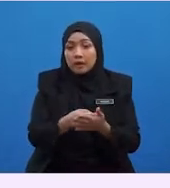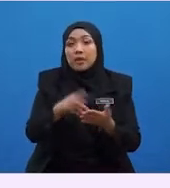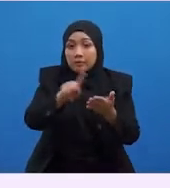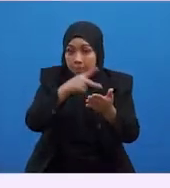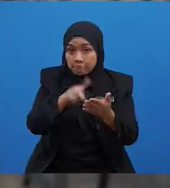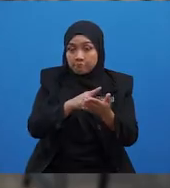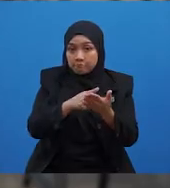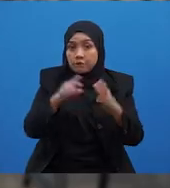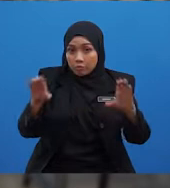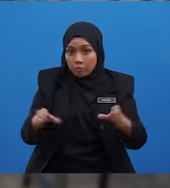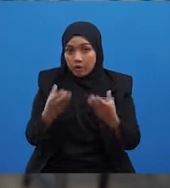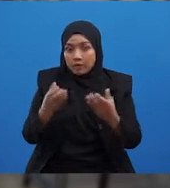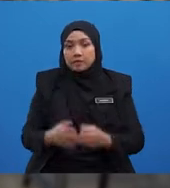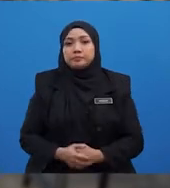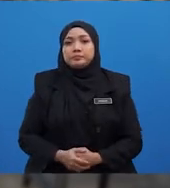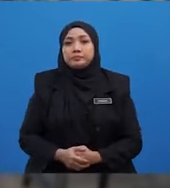dibina.